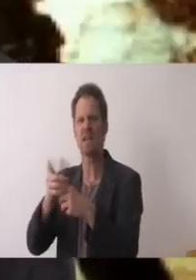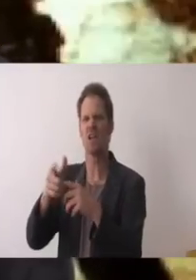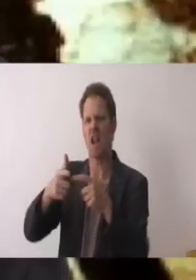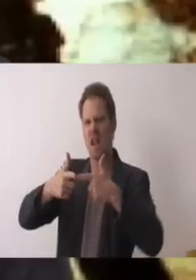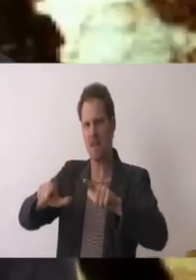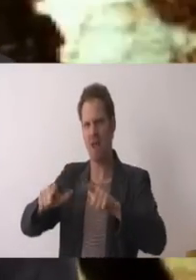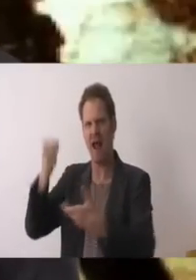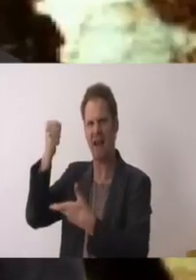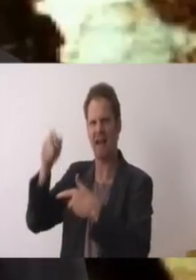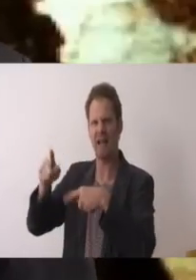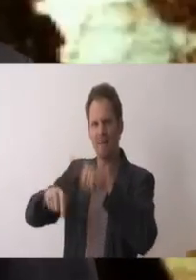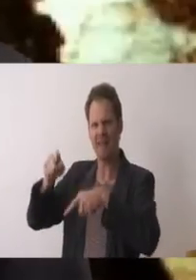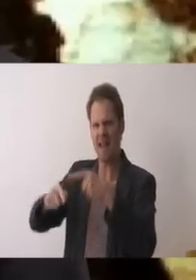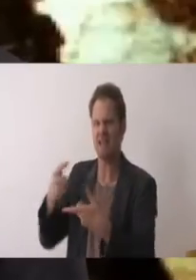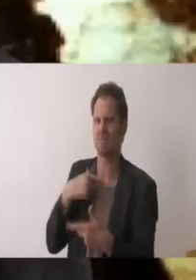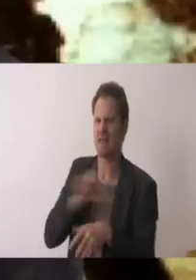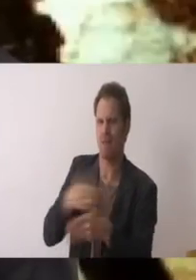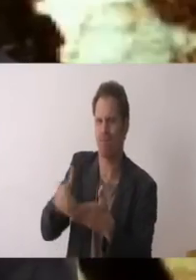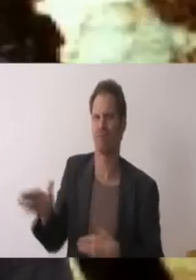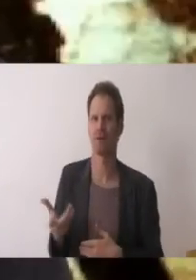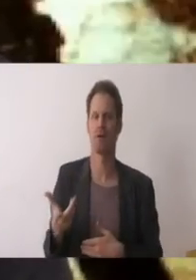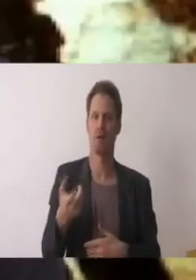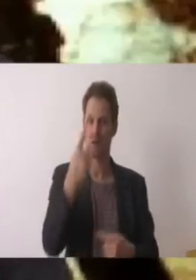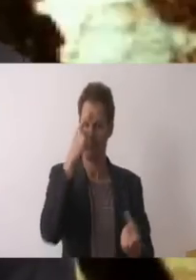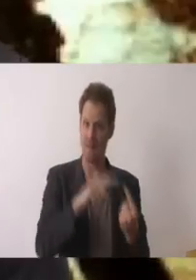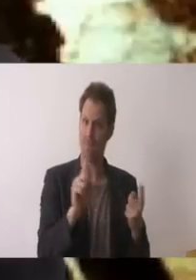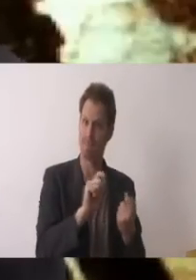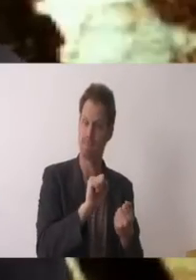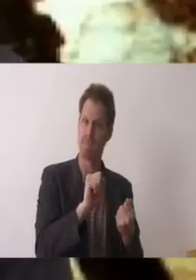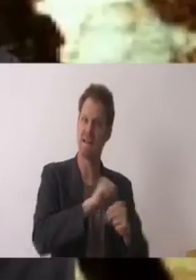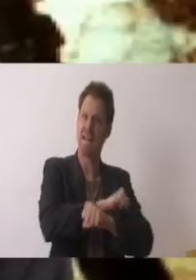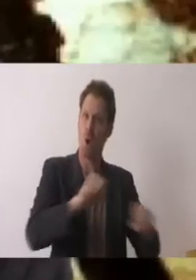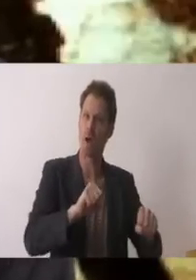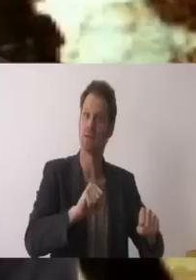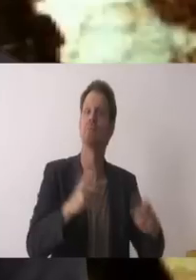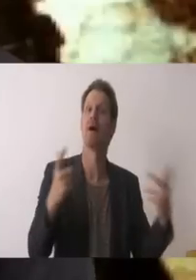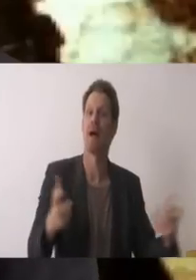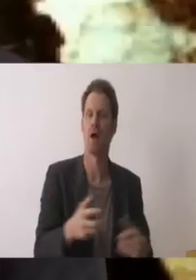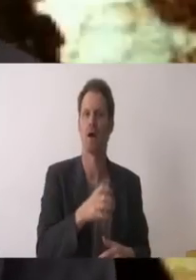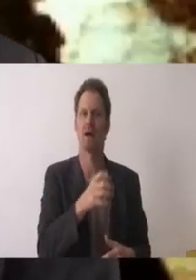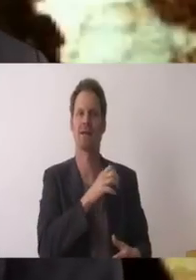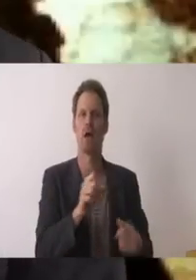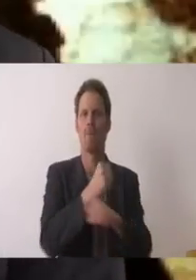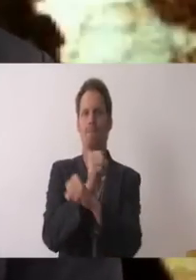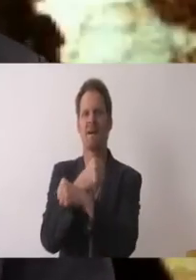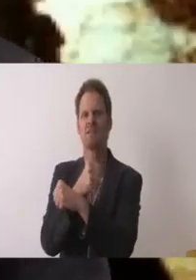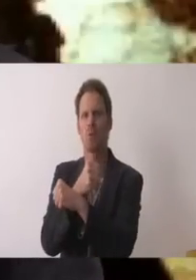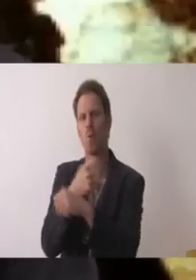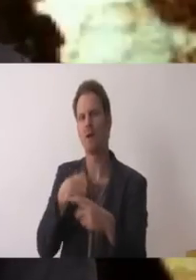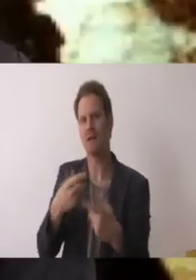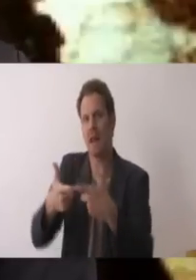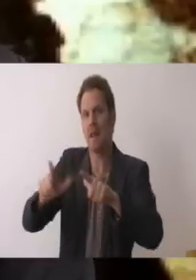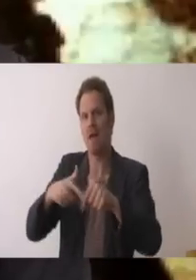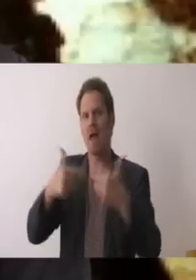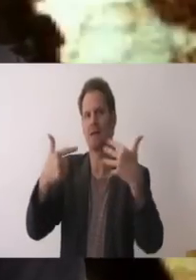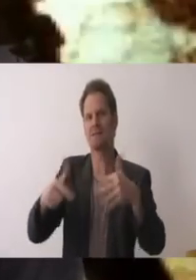c'est à la notion même de terrorisme qu'il s'attaque en adoptant une loi de réforme des prisons qui inclut la libération des militants du